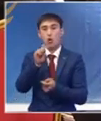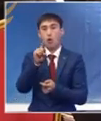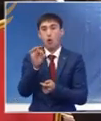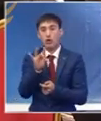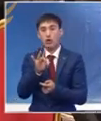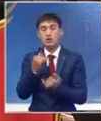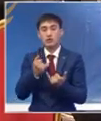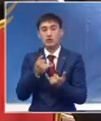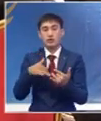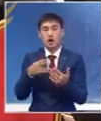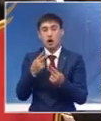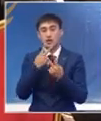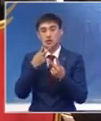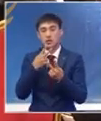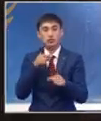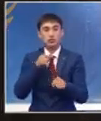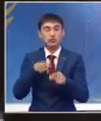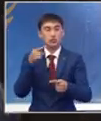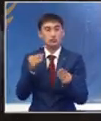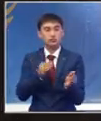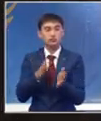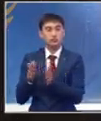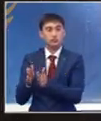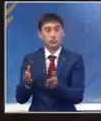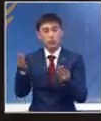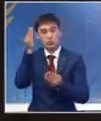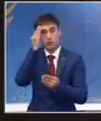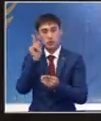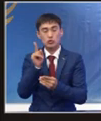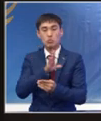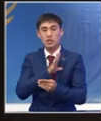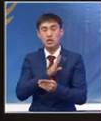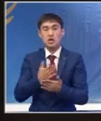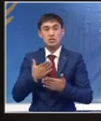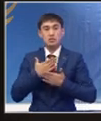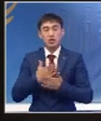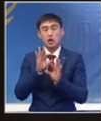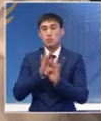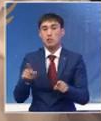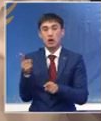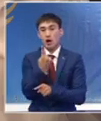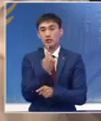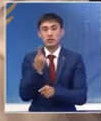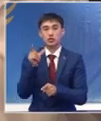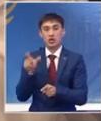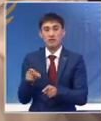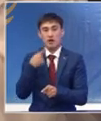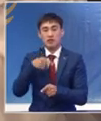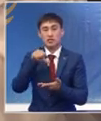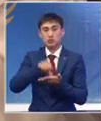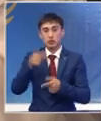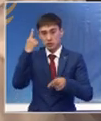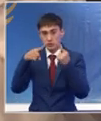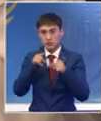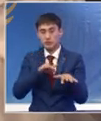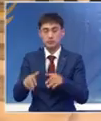Гости вечера отметили потрясающее чувство слаженности. Такое впечатление было, что дышали и пели как один человек, уверяют участники